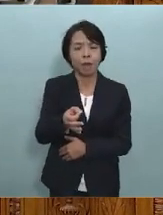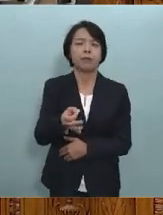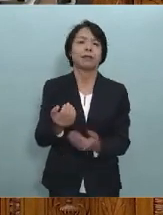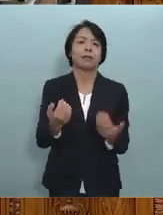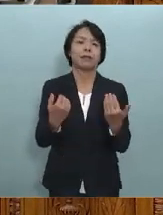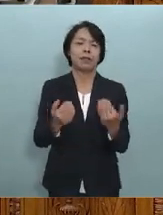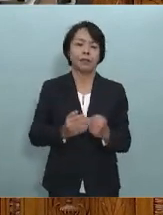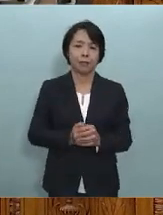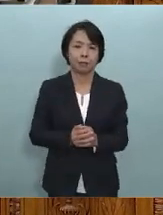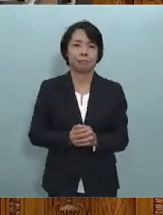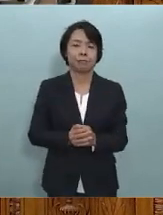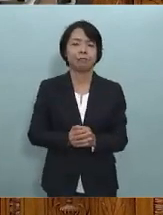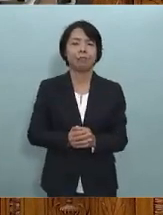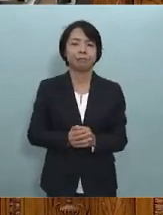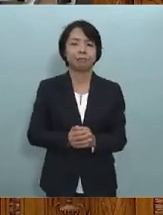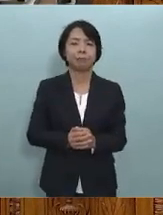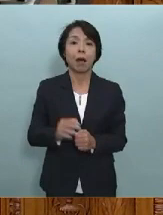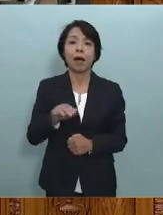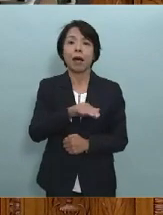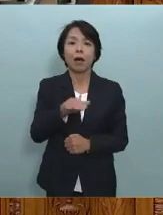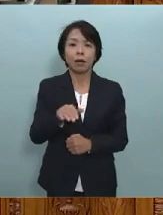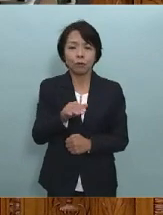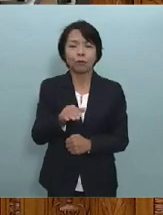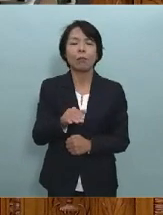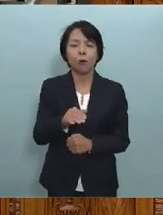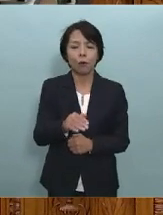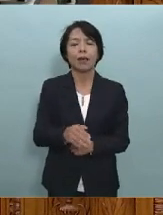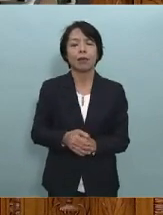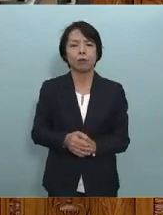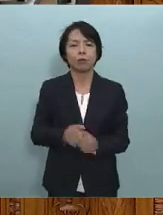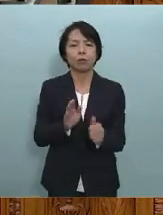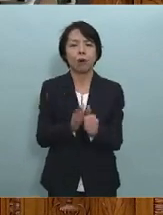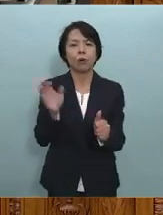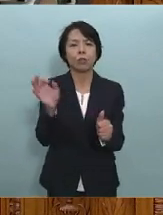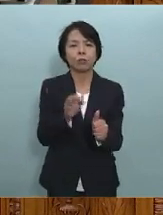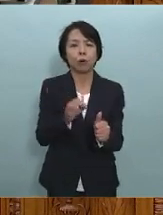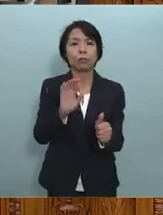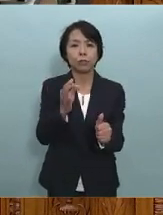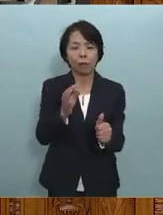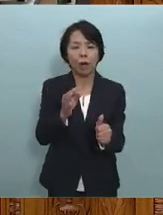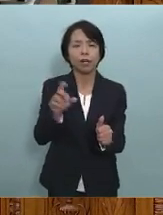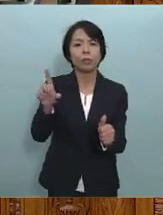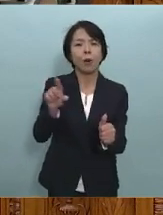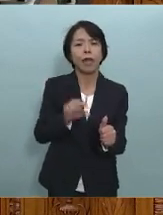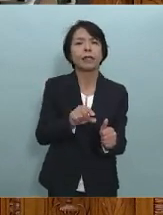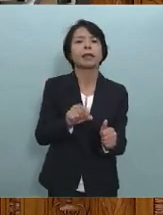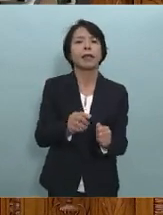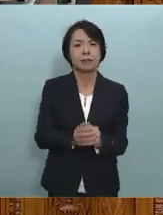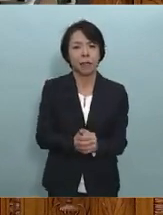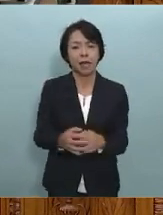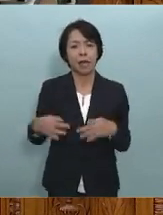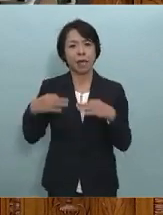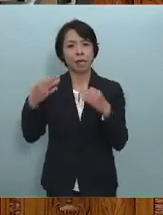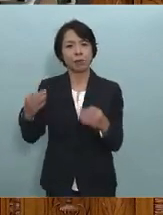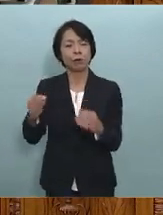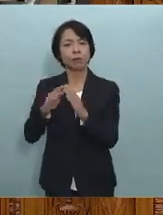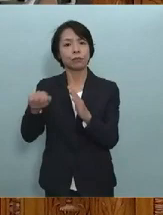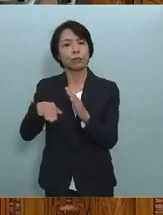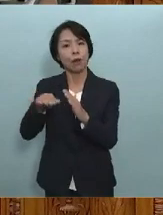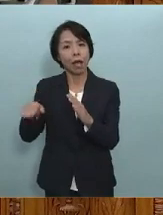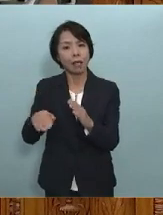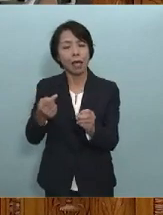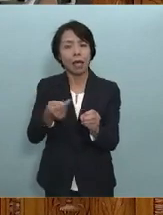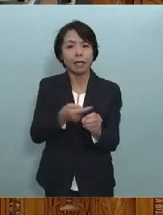ますもはや子供への仕送り学はどんどん減っていって一部の裕福な世帯の子供以外